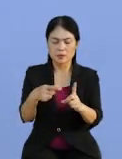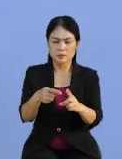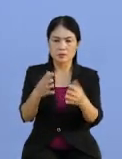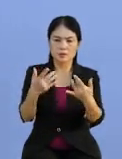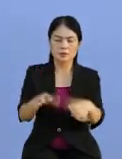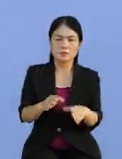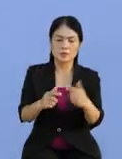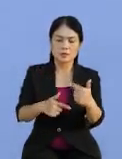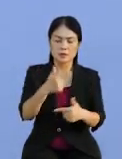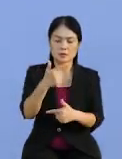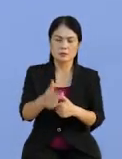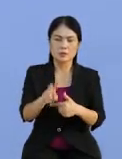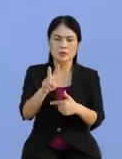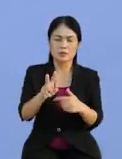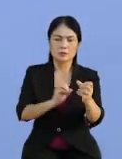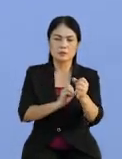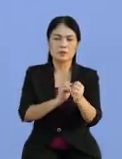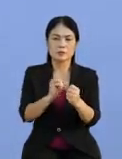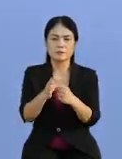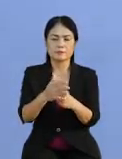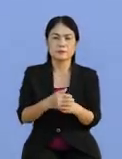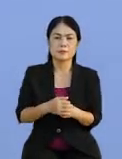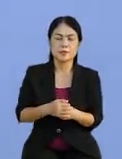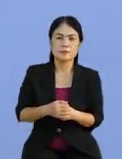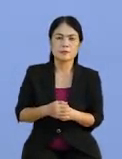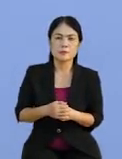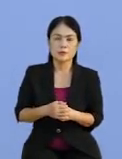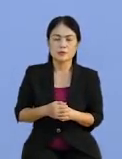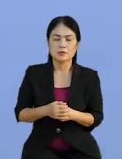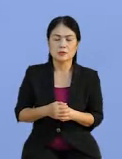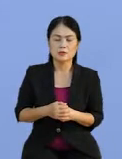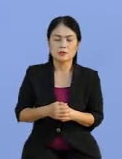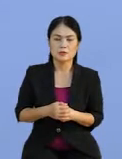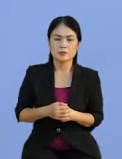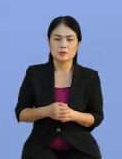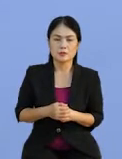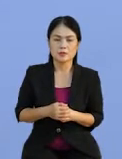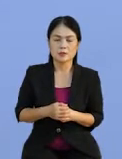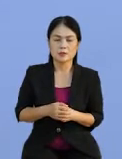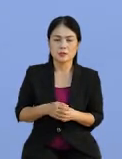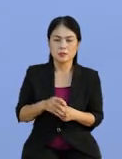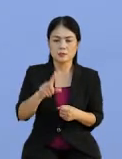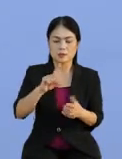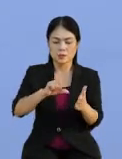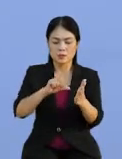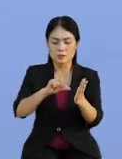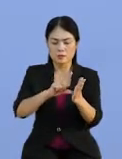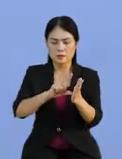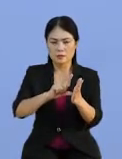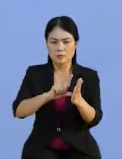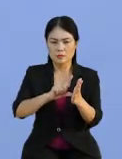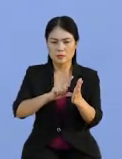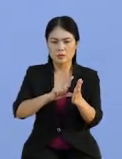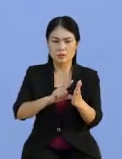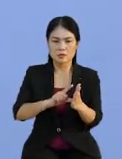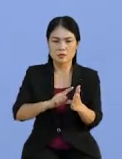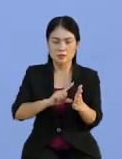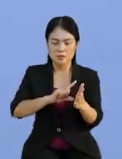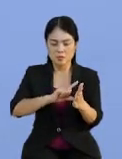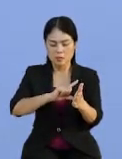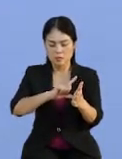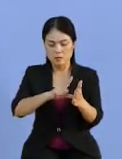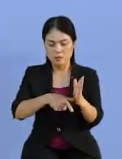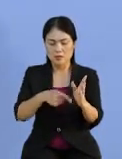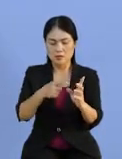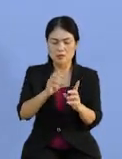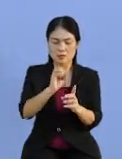cứ dương chập đám bà dương chập đám vô trong này chiên rồi bỏ dương cù nú để cắt cái lạp mà tọa